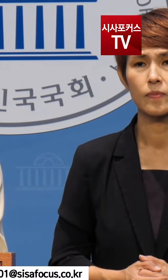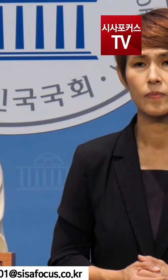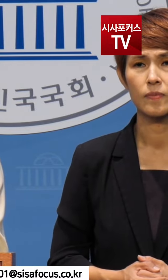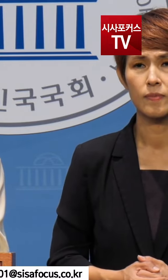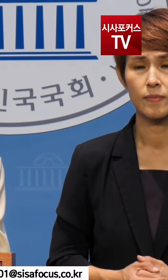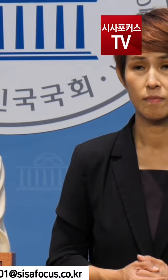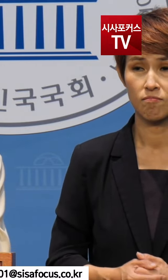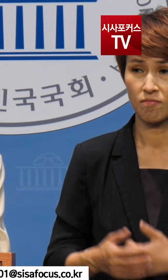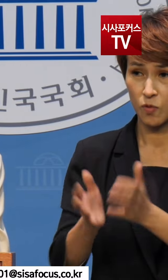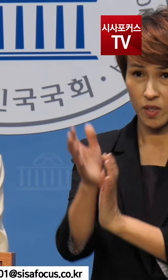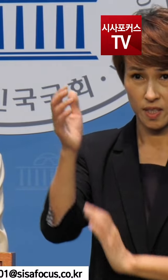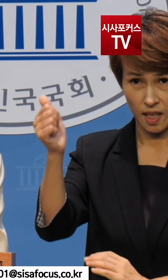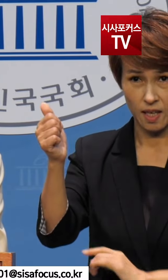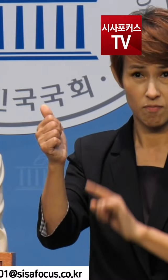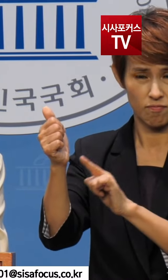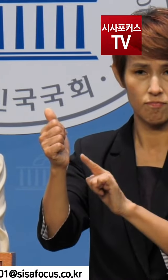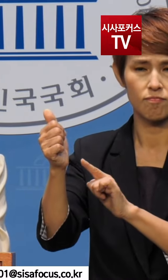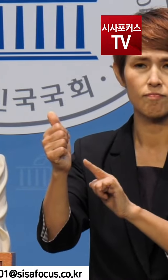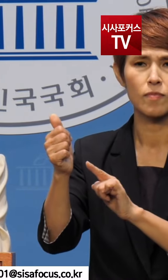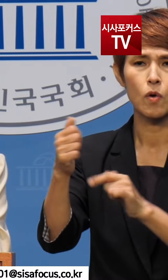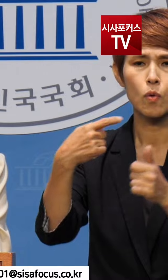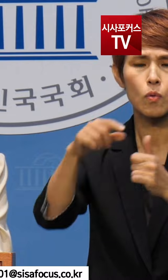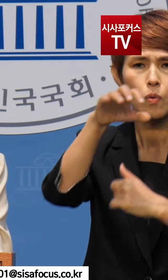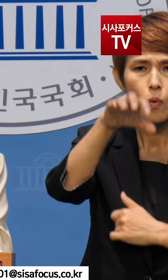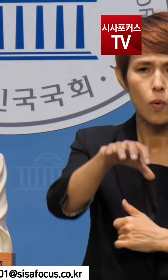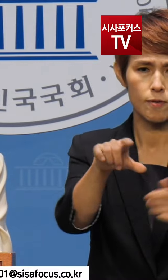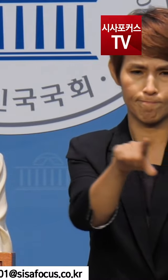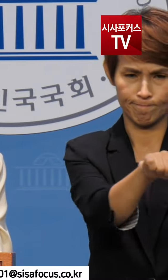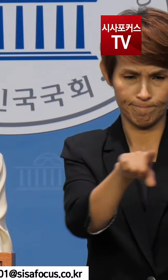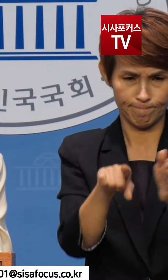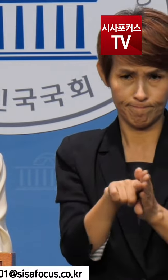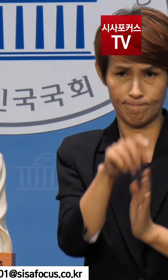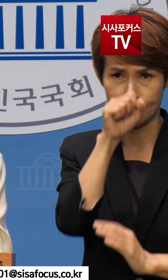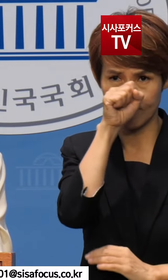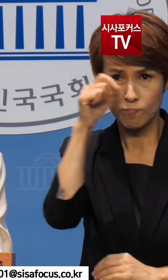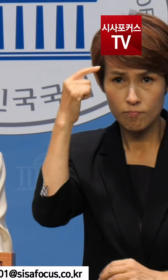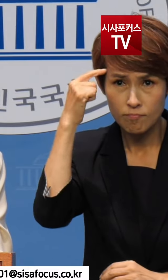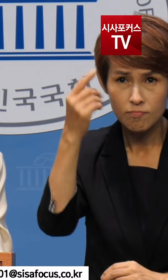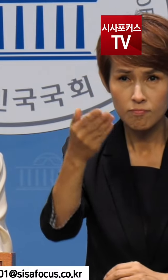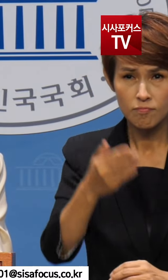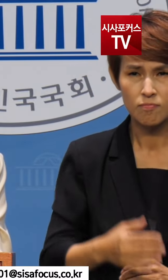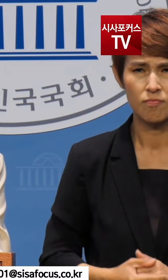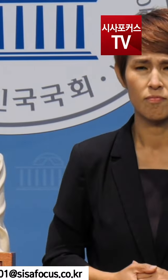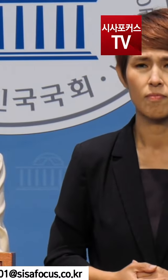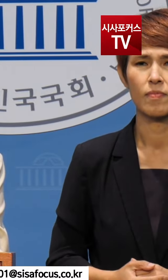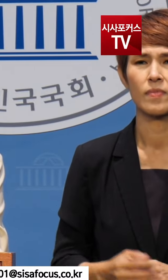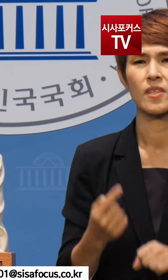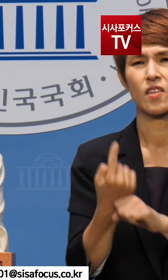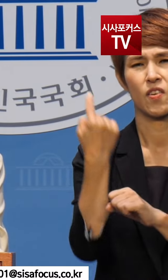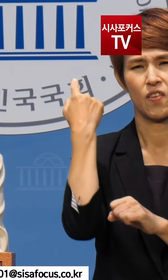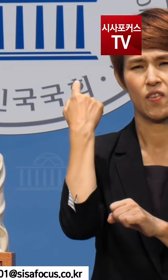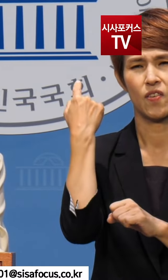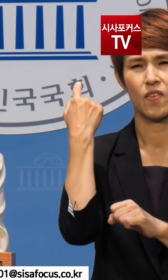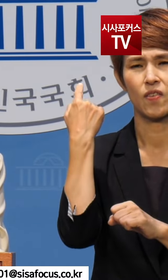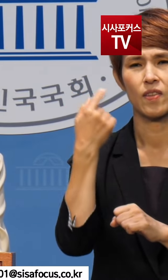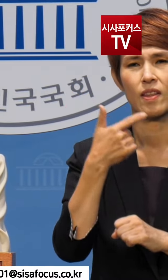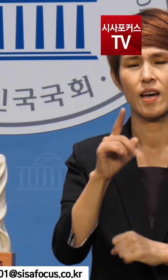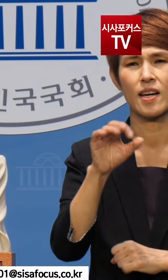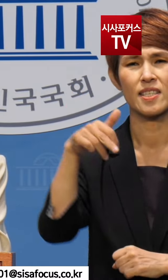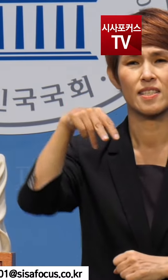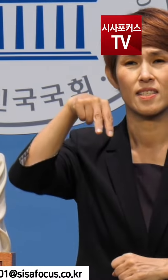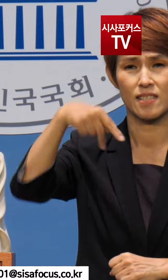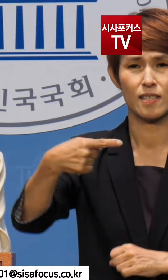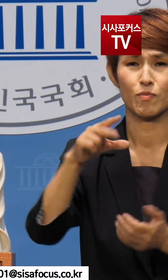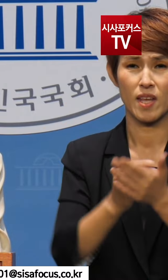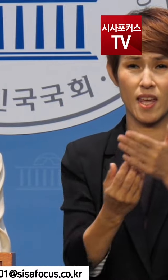진정 제2원장과 캐리스가 교육 현장에서의 신뢰가 두텁다고 생각합니까? 작년 차세대 나이스 대란, 어떤